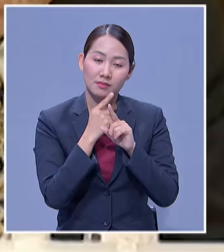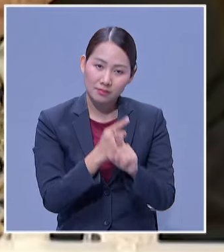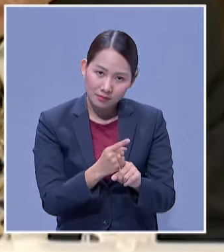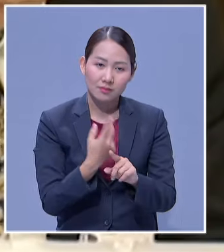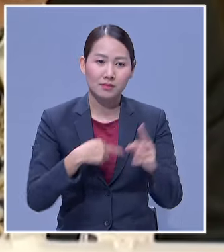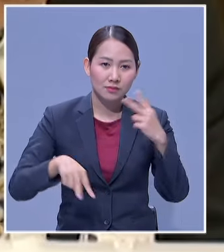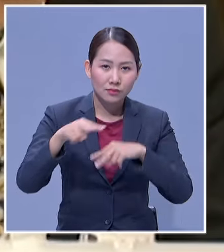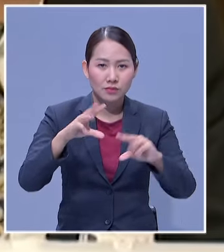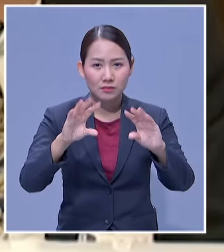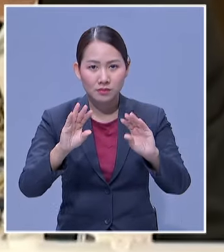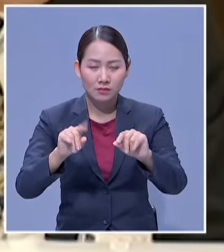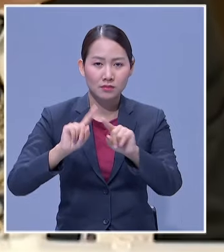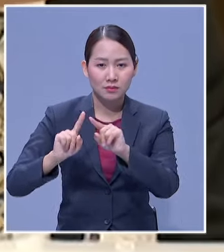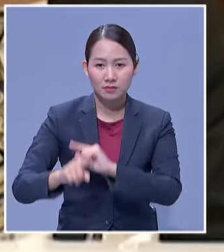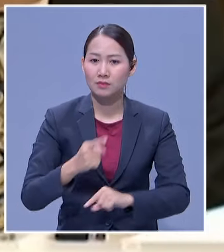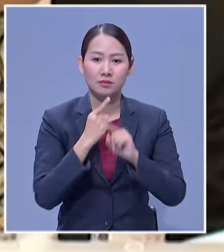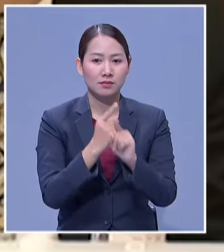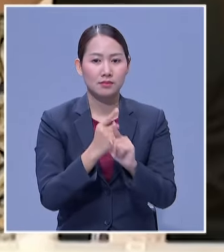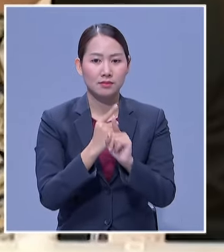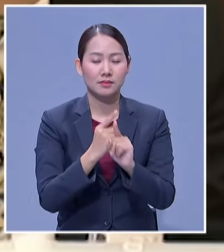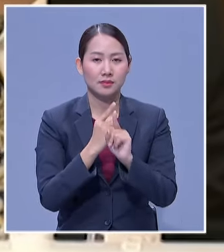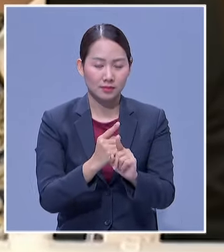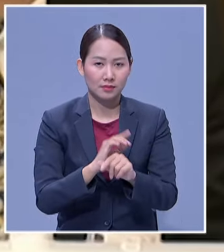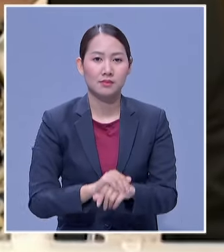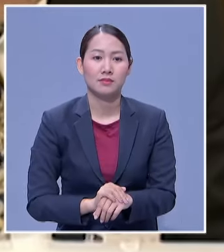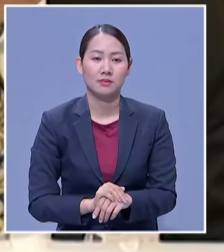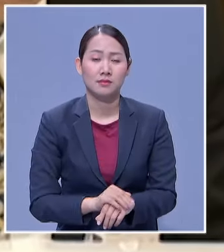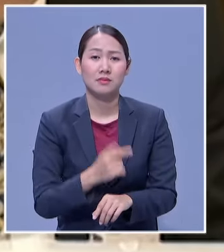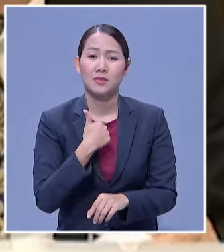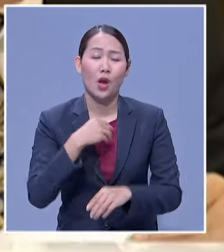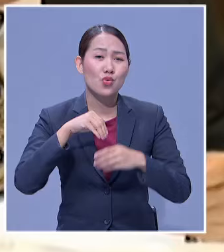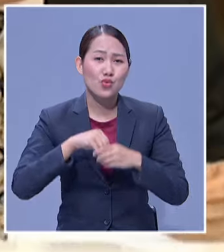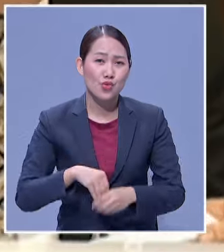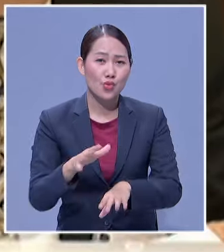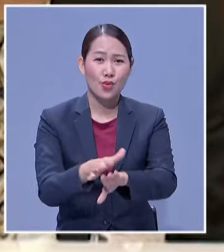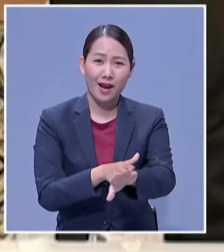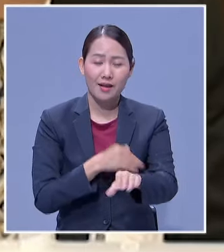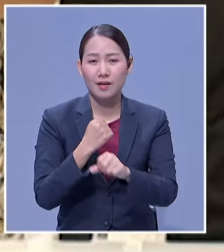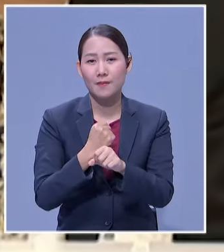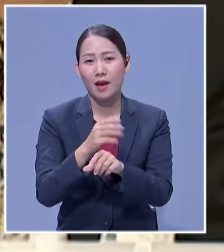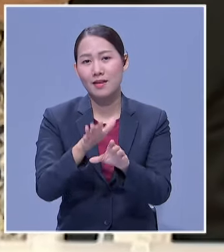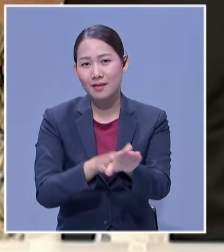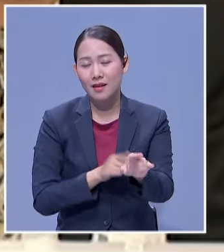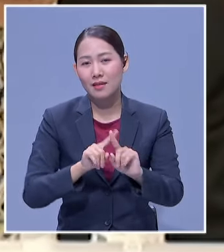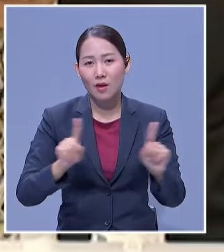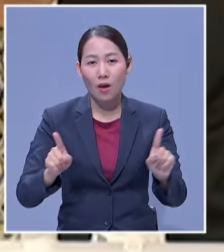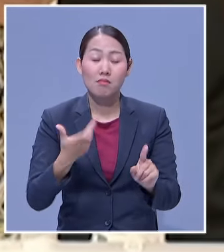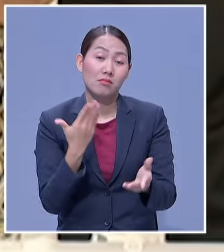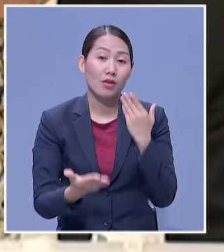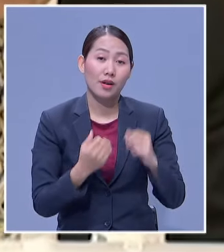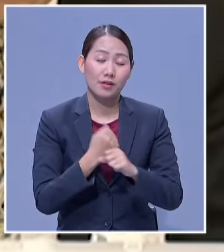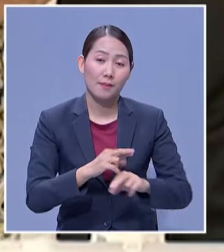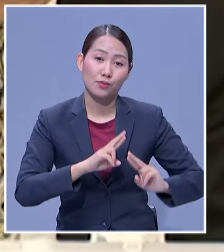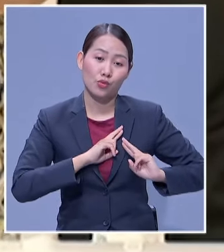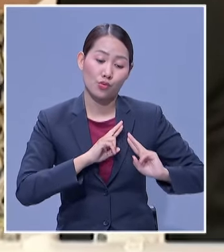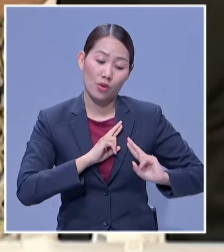ขอบเขตไม่ใช่ว่าอยู่สภามานานแล้วจะทำอะไรก็ได้นะฮะจะแนะนำอะไรก็ควรค่อยๆพูดกันอย่า